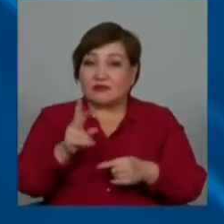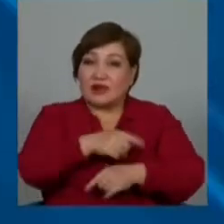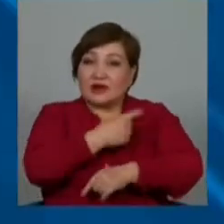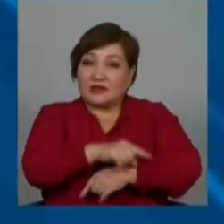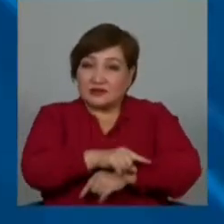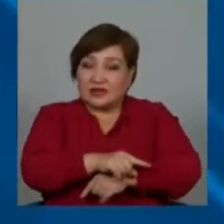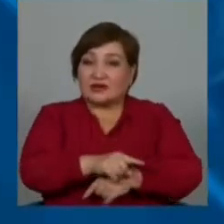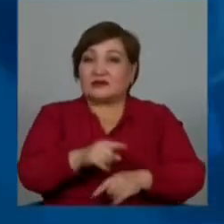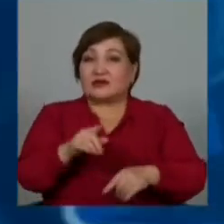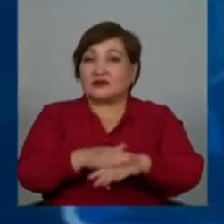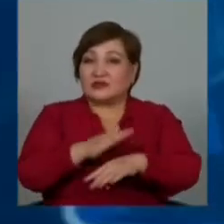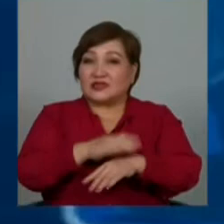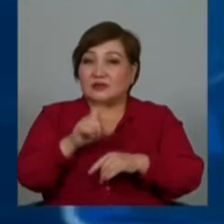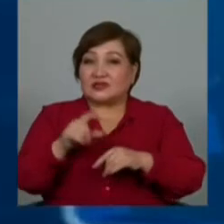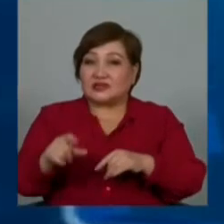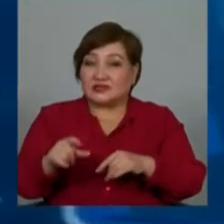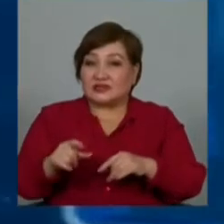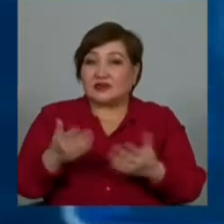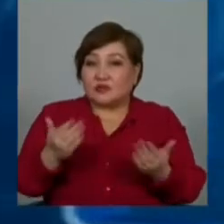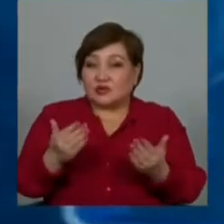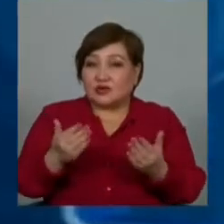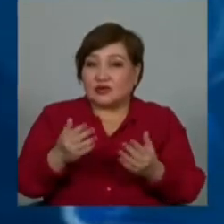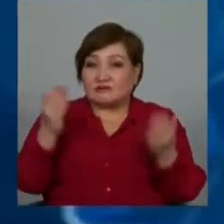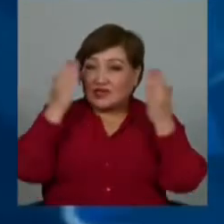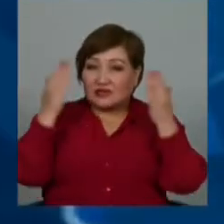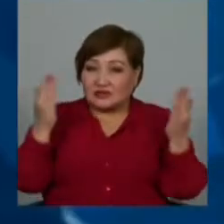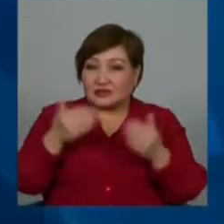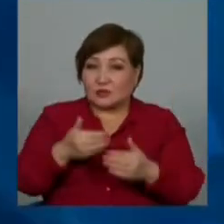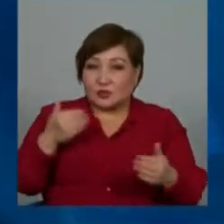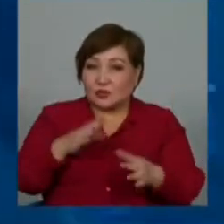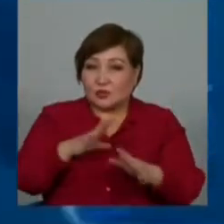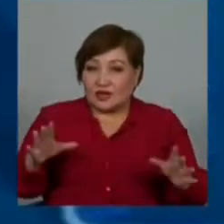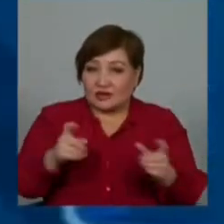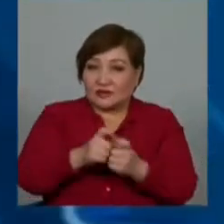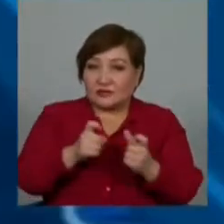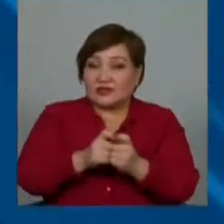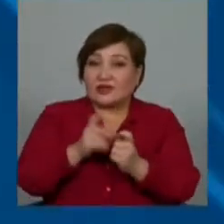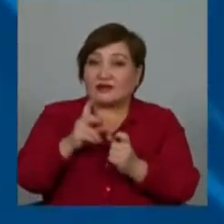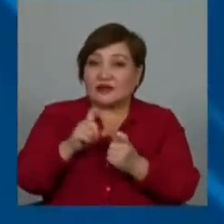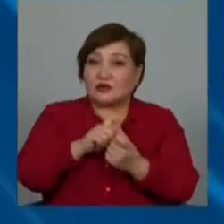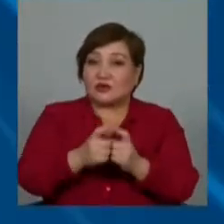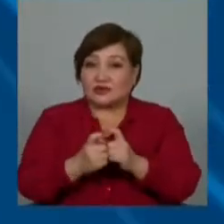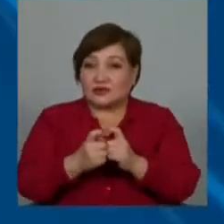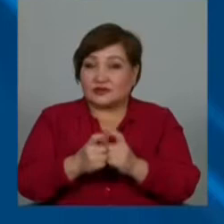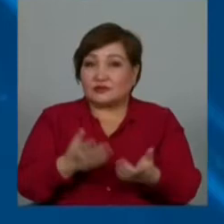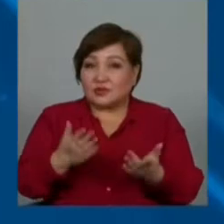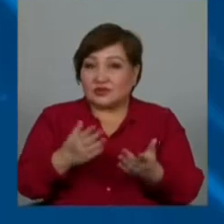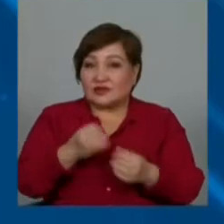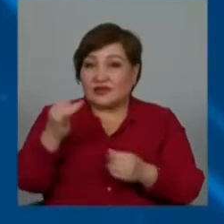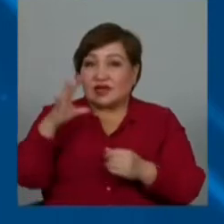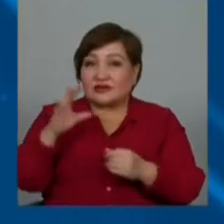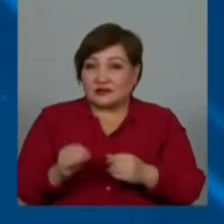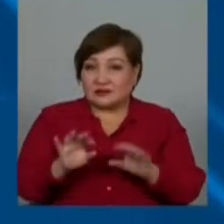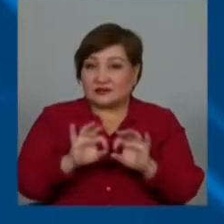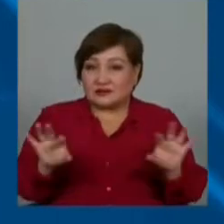бұрын-соңды болмаған белгісіз індетпен қалай күресті? Тақырыпты пандемияның бір жылдағы тарихына шолу жасаған әріптесім Сымбат Ноғай